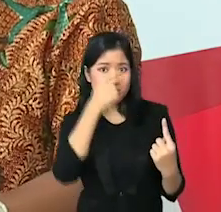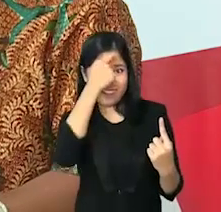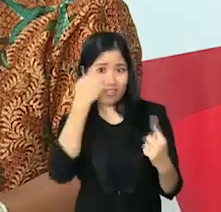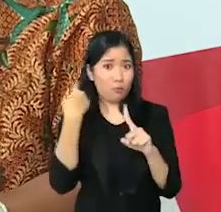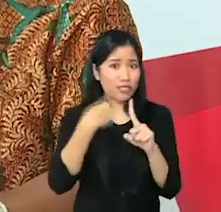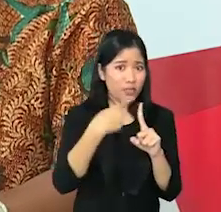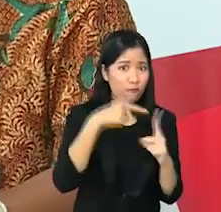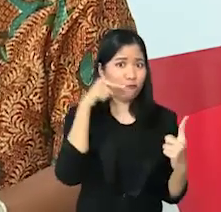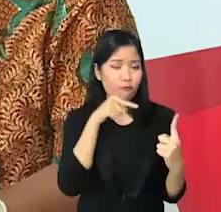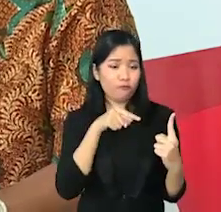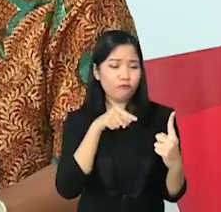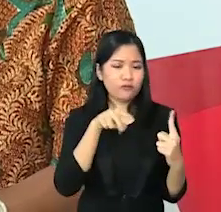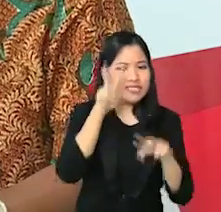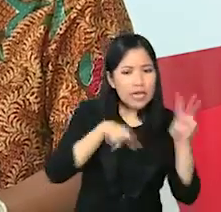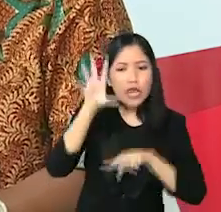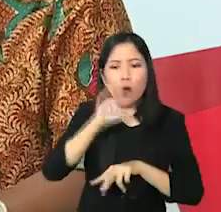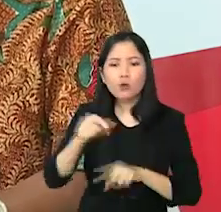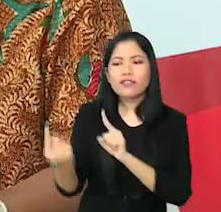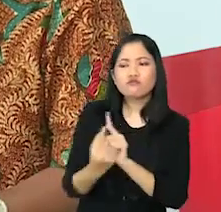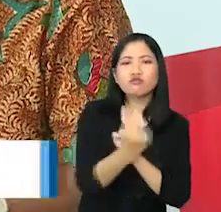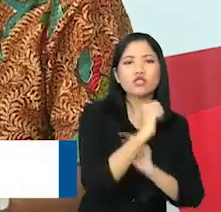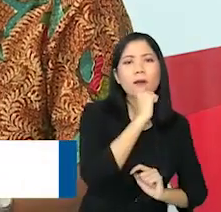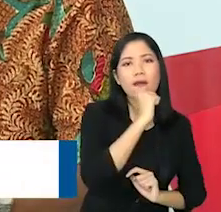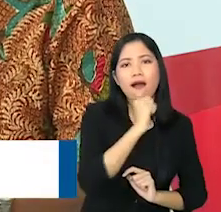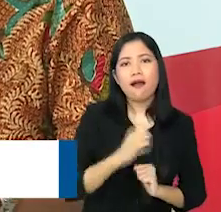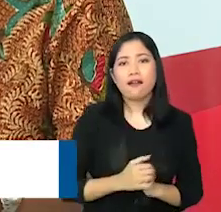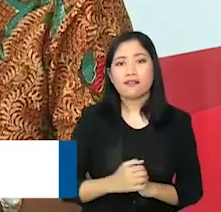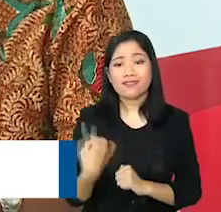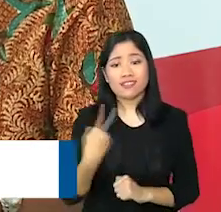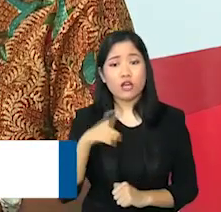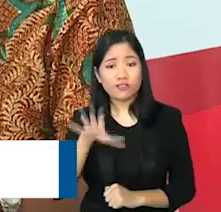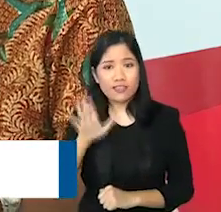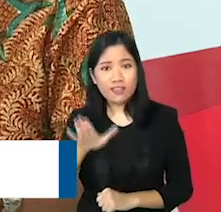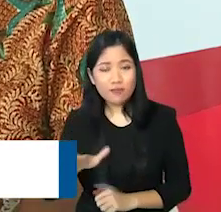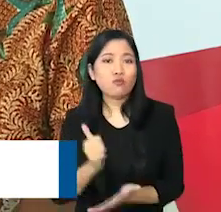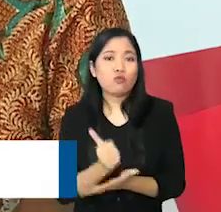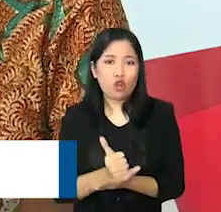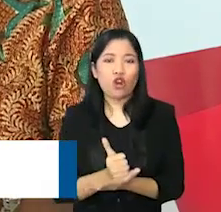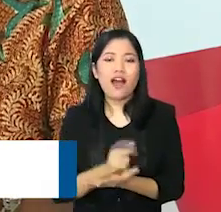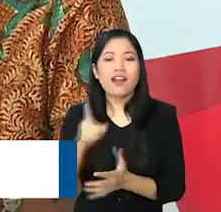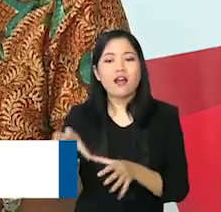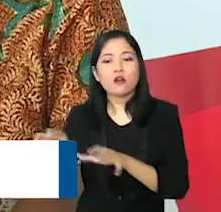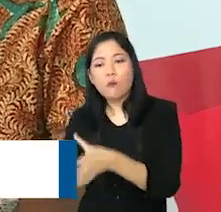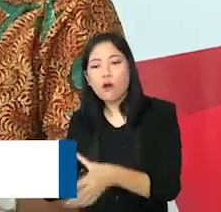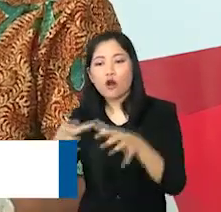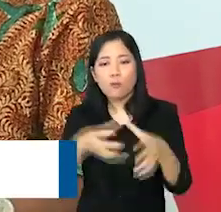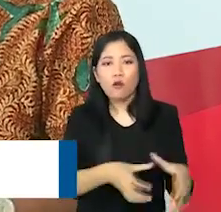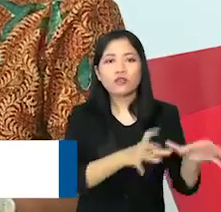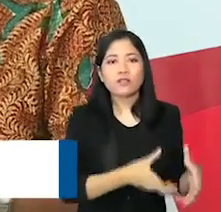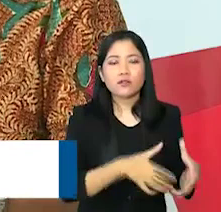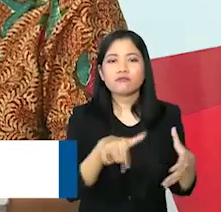kita rawat Ayo kita harus mewaspadai betul kelompok-kelompok yang